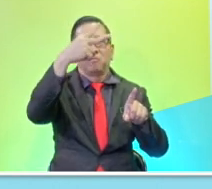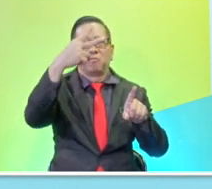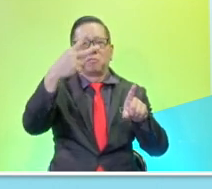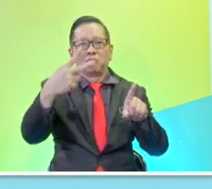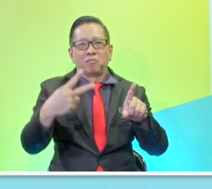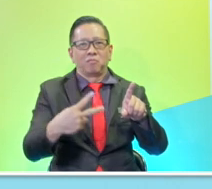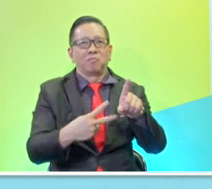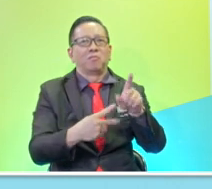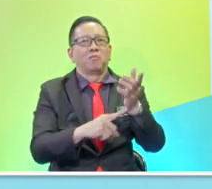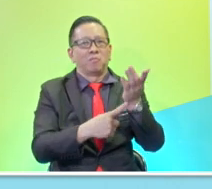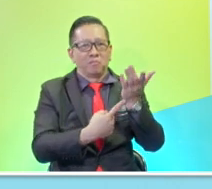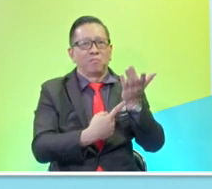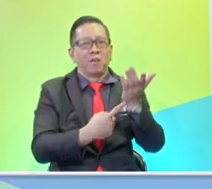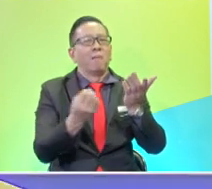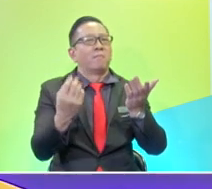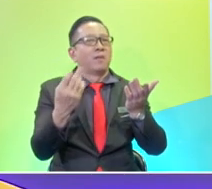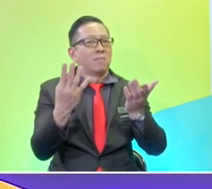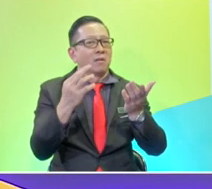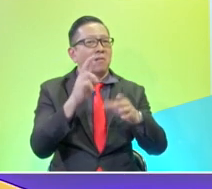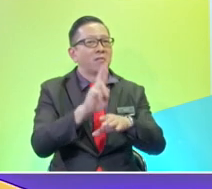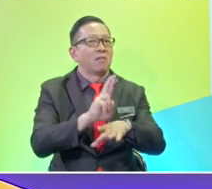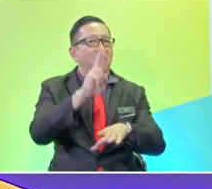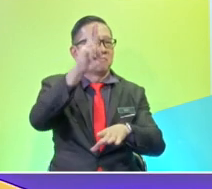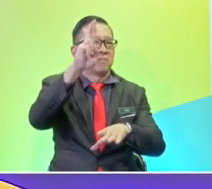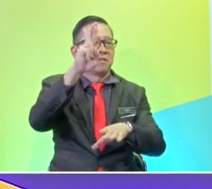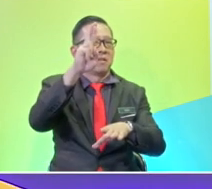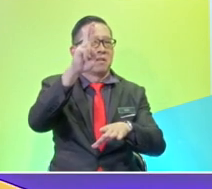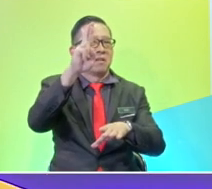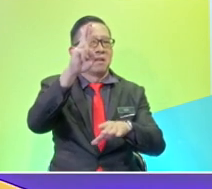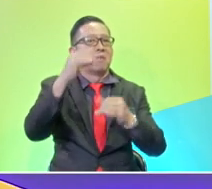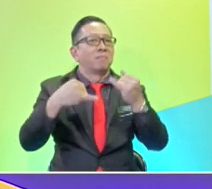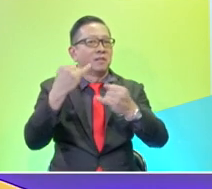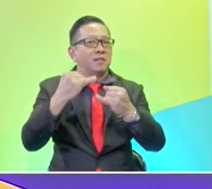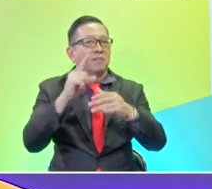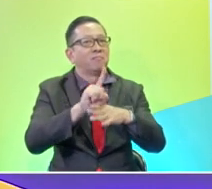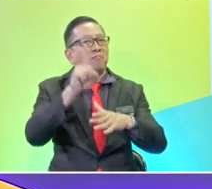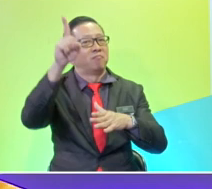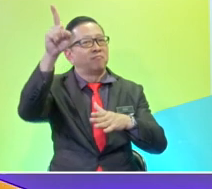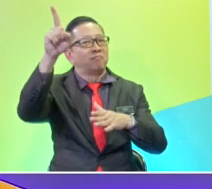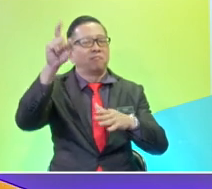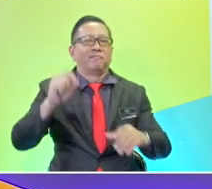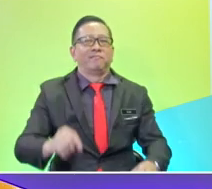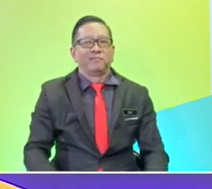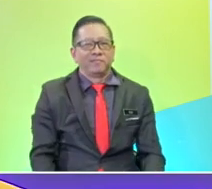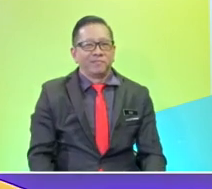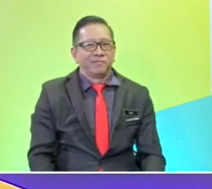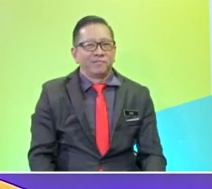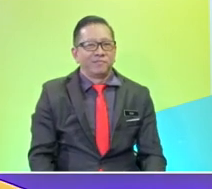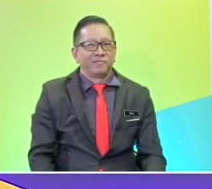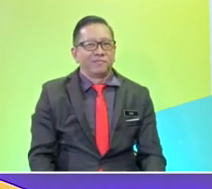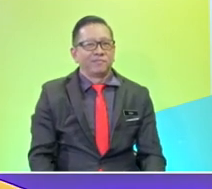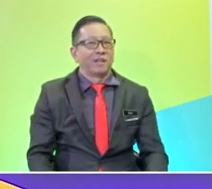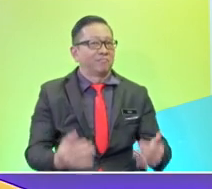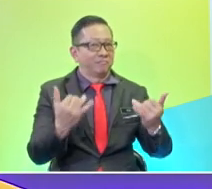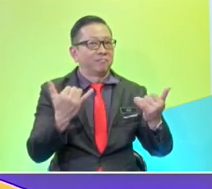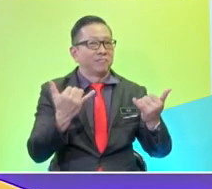Oh berapa kah buah roket yang berjaya ke angkasa jadi di